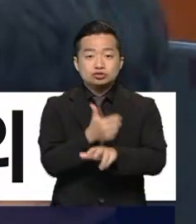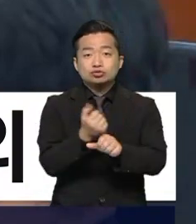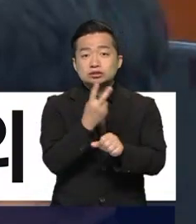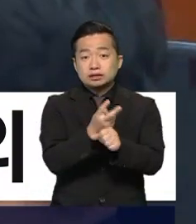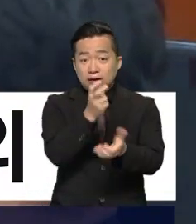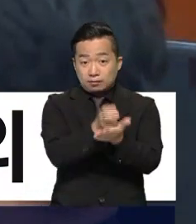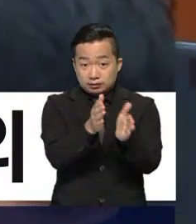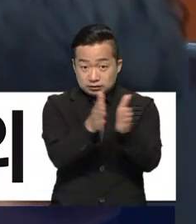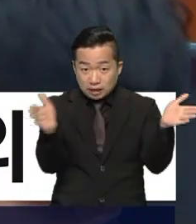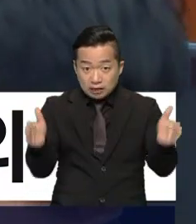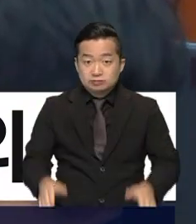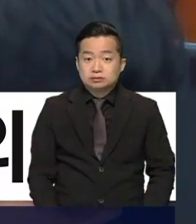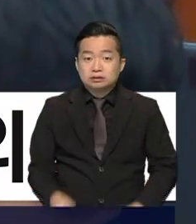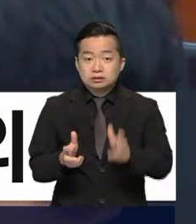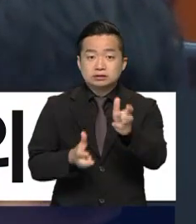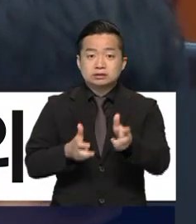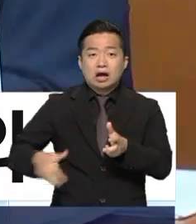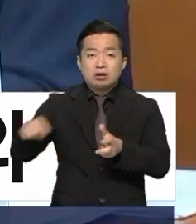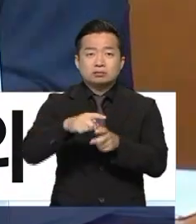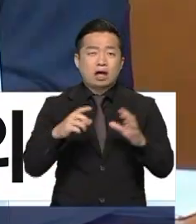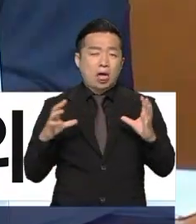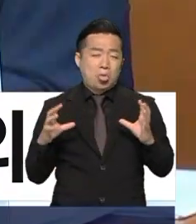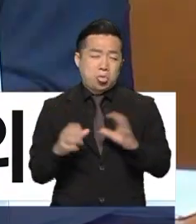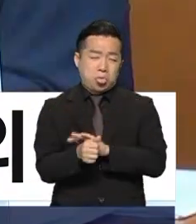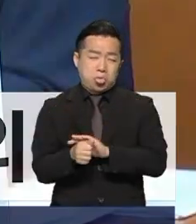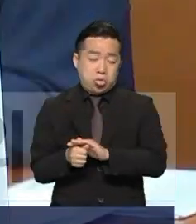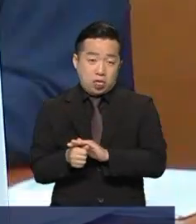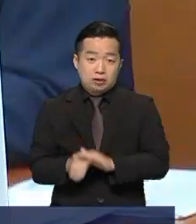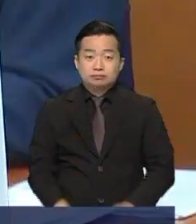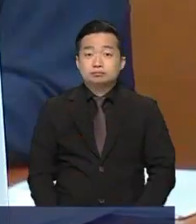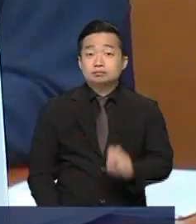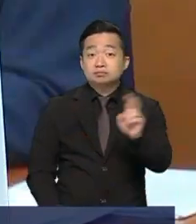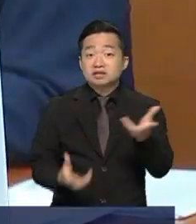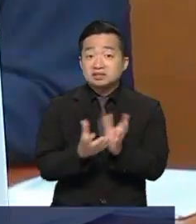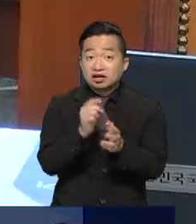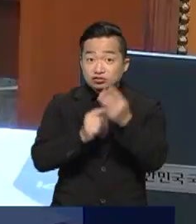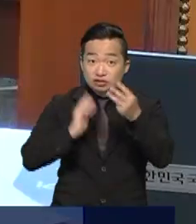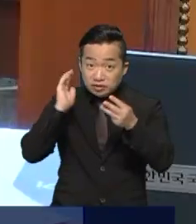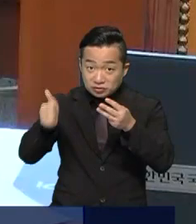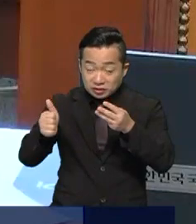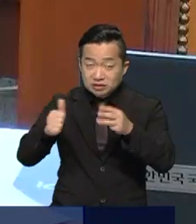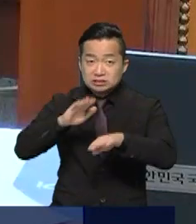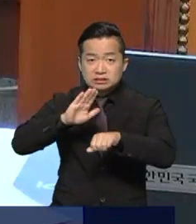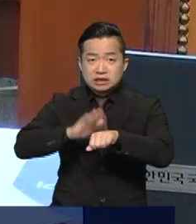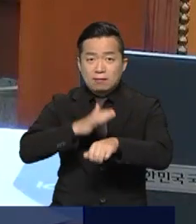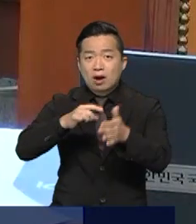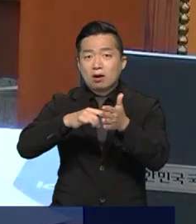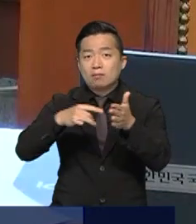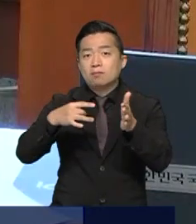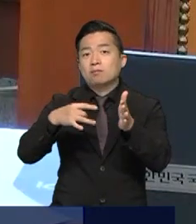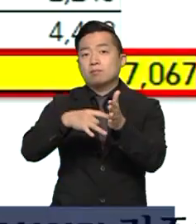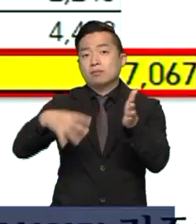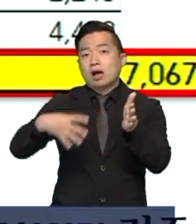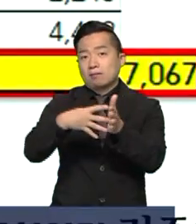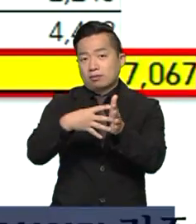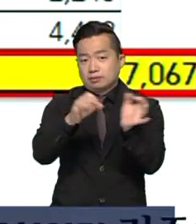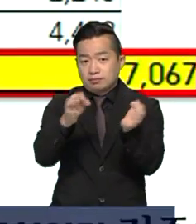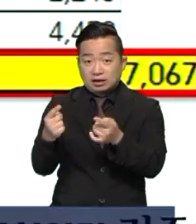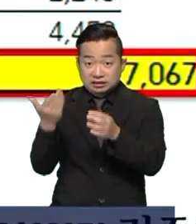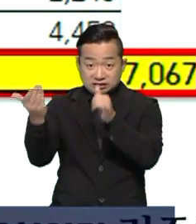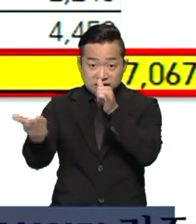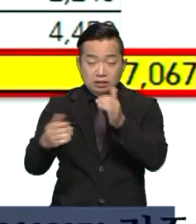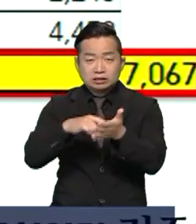도입 등으로 산업계가 위축되고 야당은 윤석열 정부의 잘못된 법인세 인하 정책과 세수 추계 능력